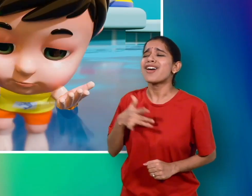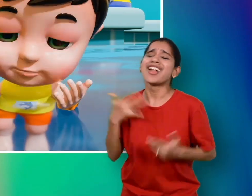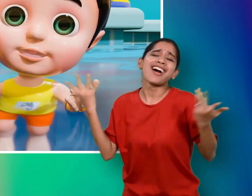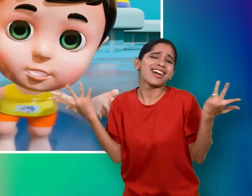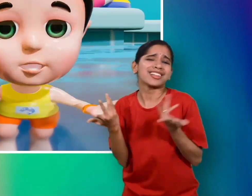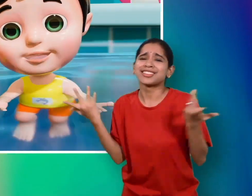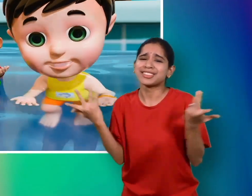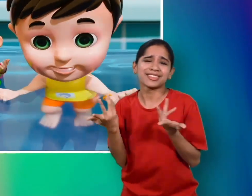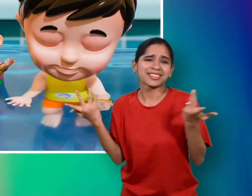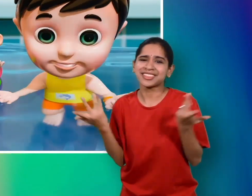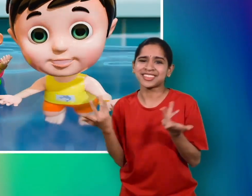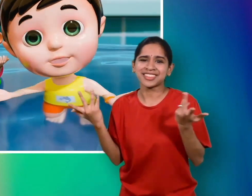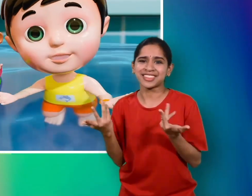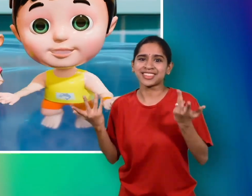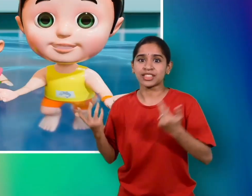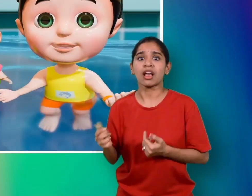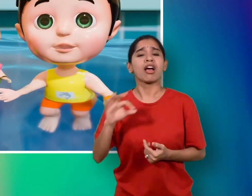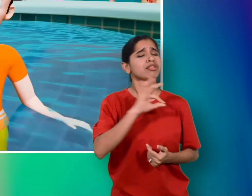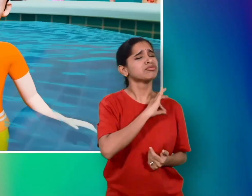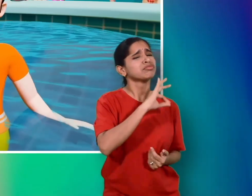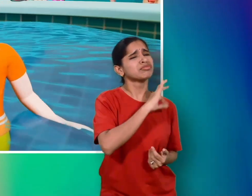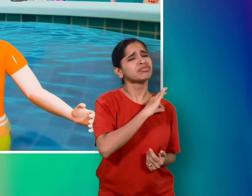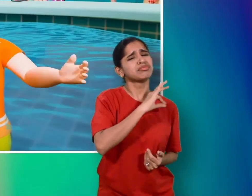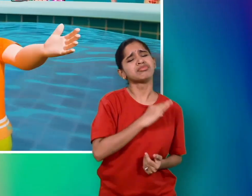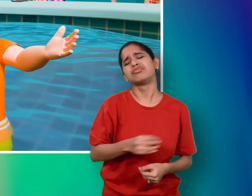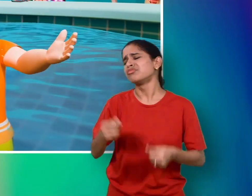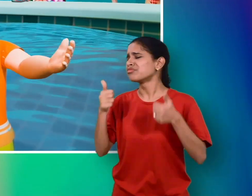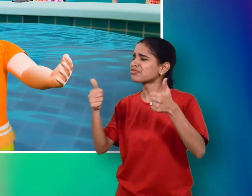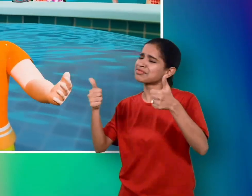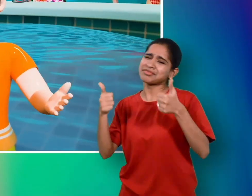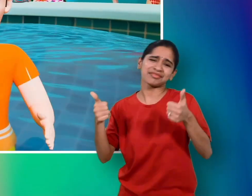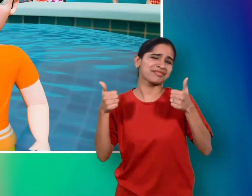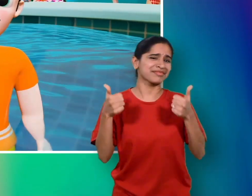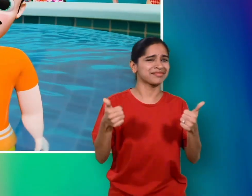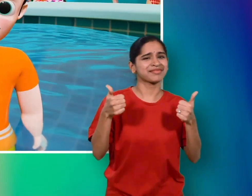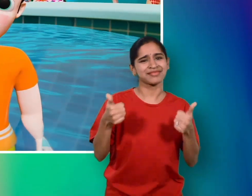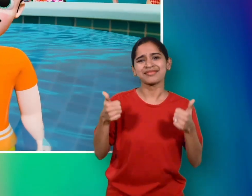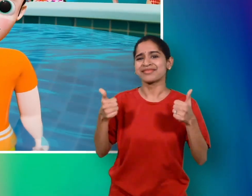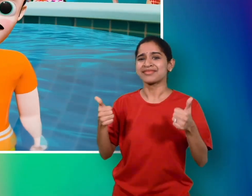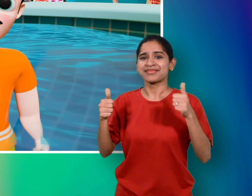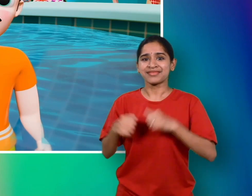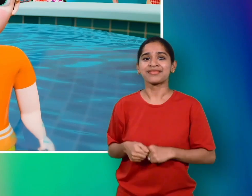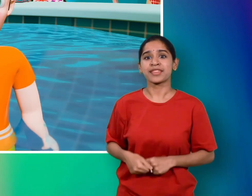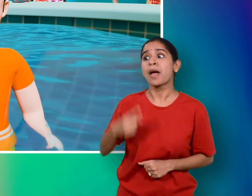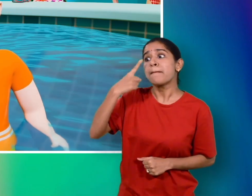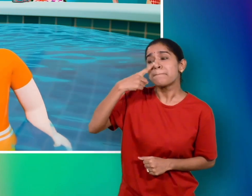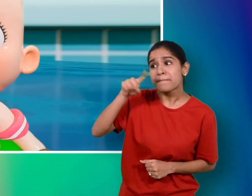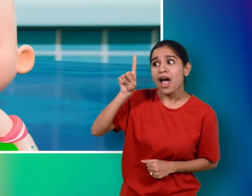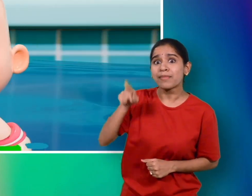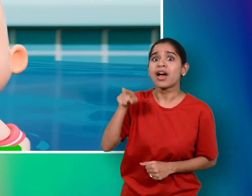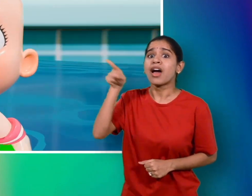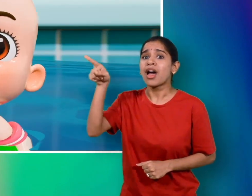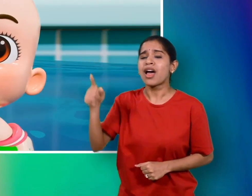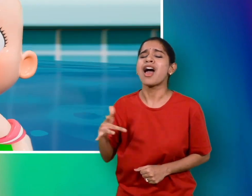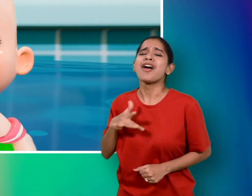पापा तुमको कैसा लग रहा है? अच्छा लग रहा है, अच्छा लग रहा है।